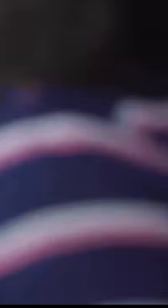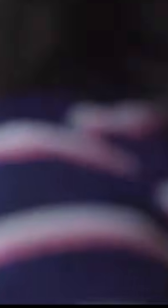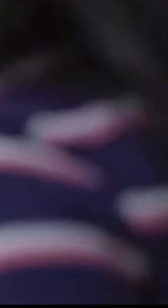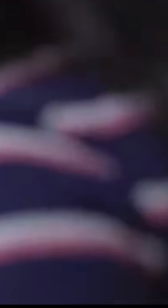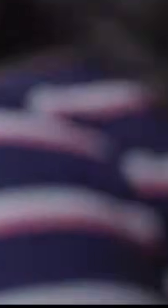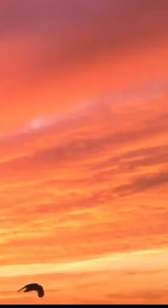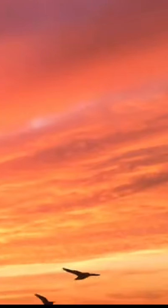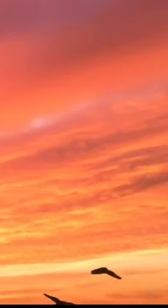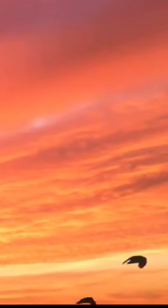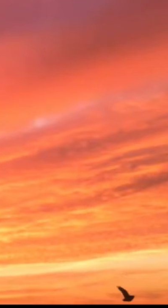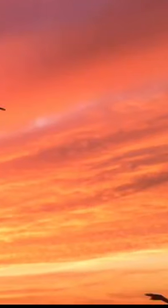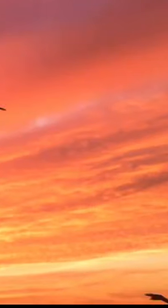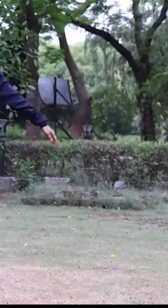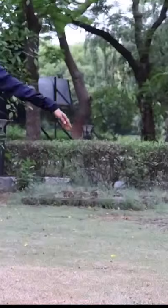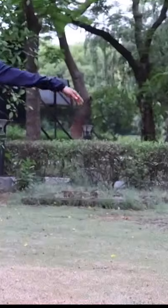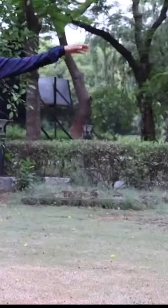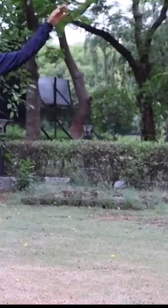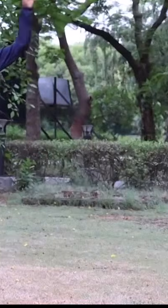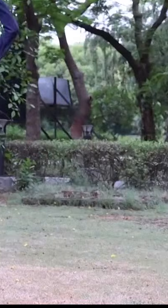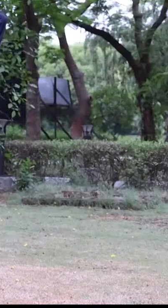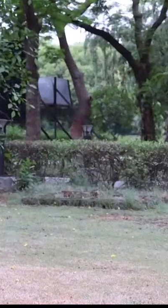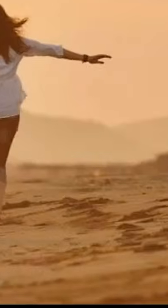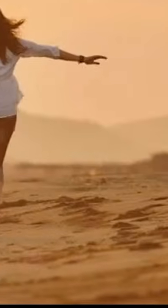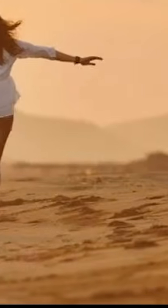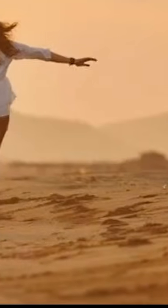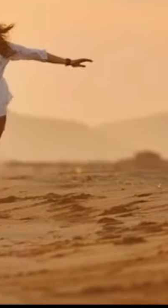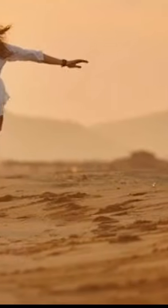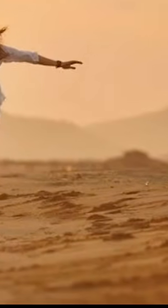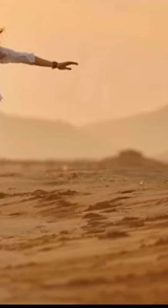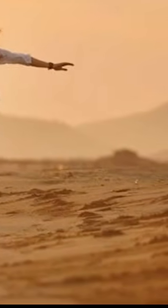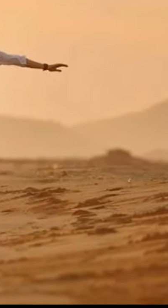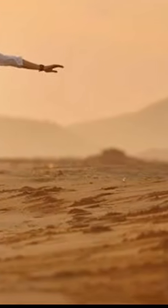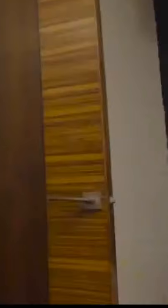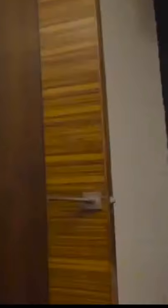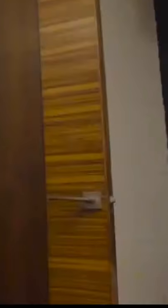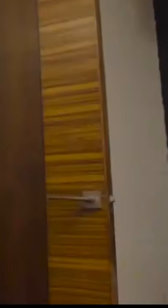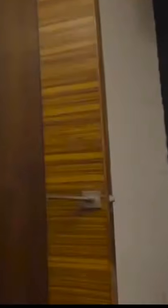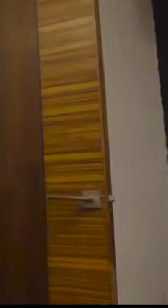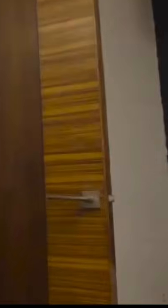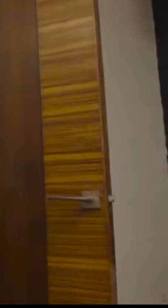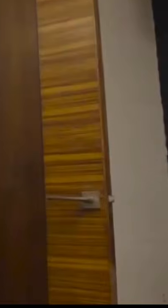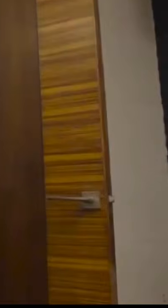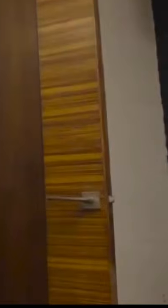सोच में सकारात्मकता लाएं, जीवन को बेहतर बनाएं।